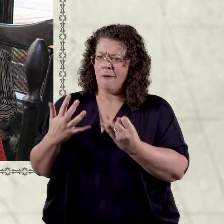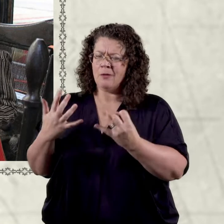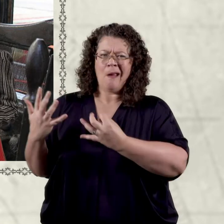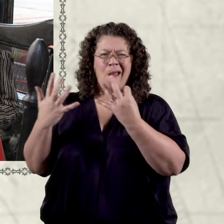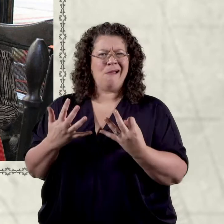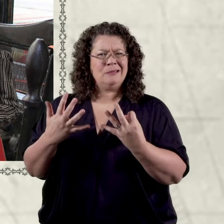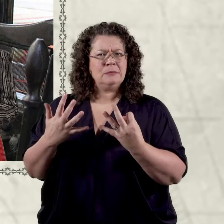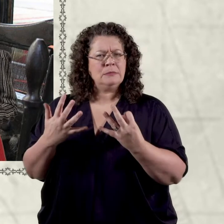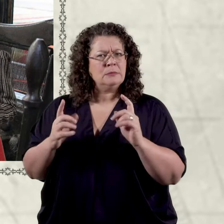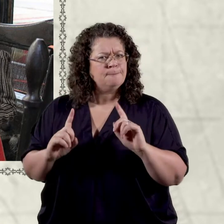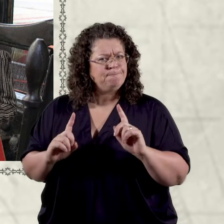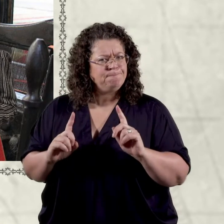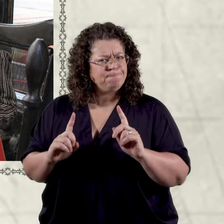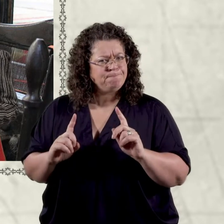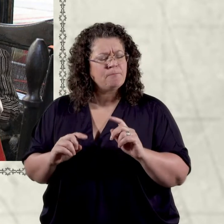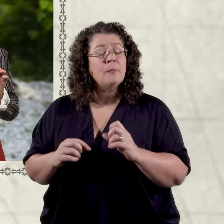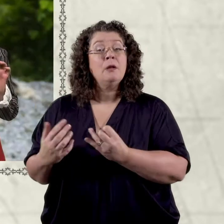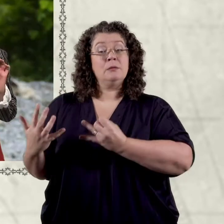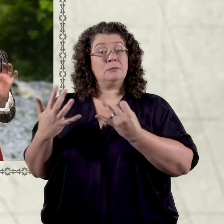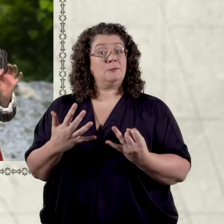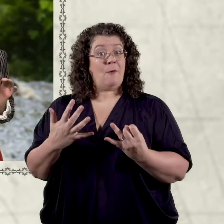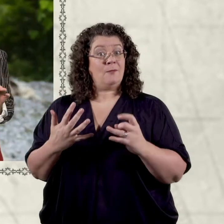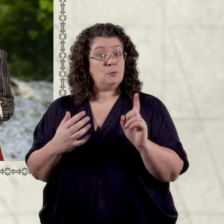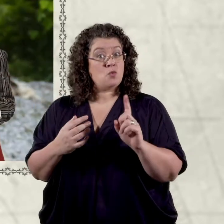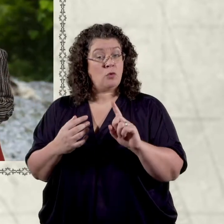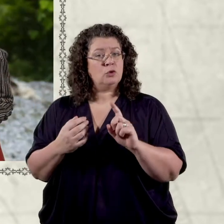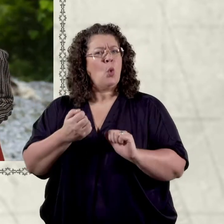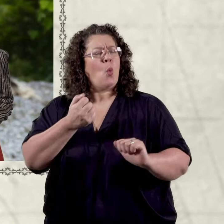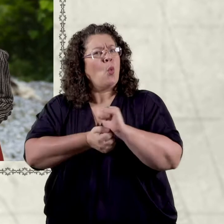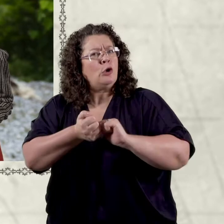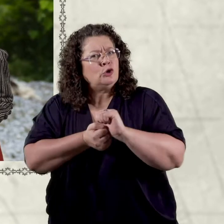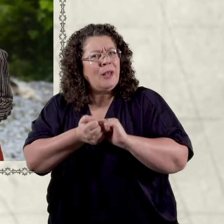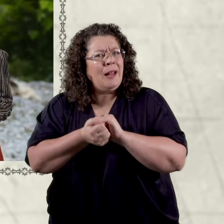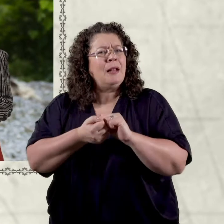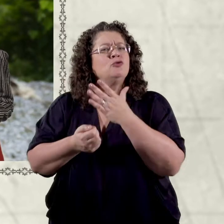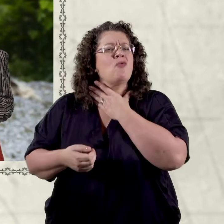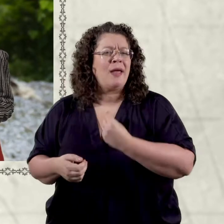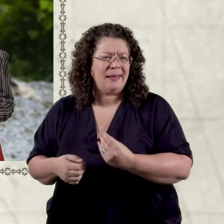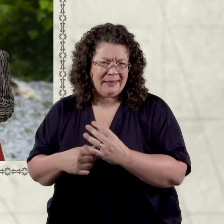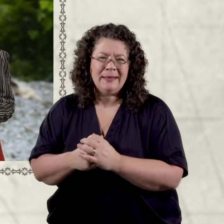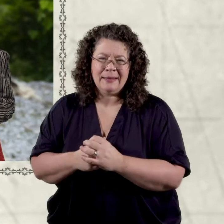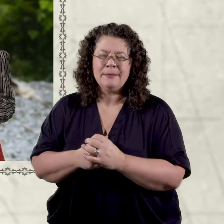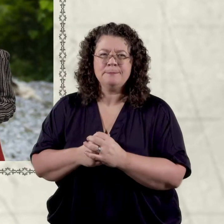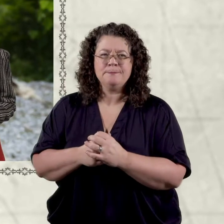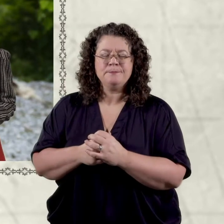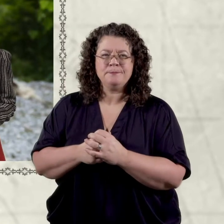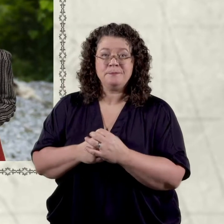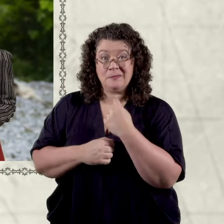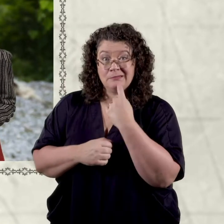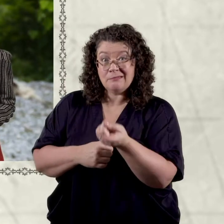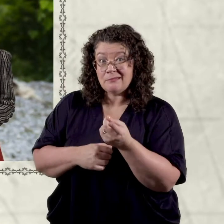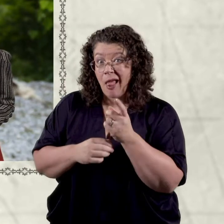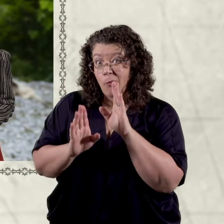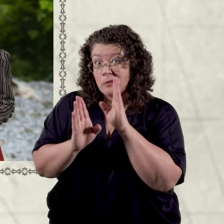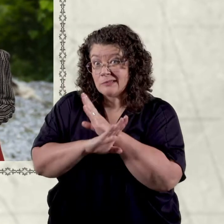gwblhau camau 7 a 8. Cam 7, golchi a sychu. I chi